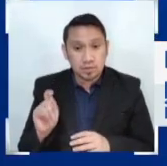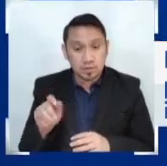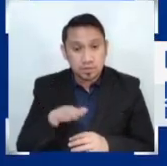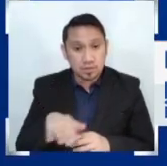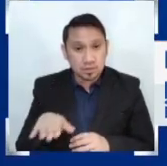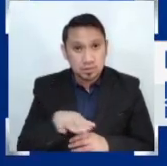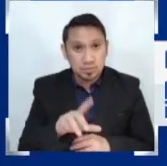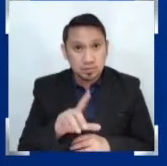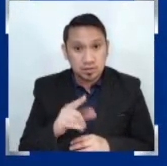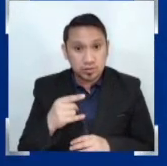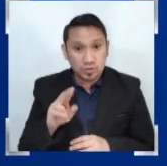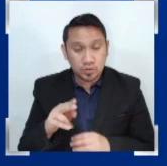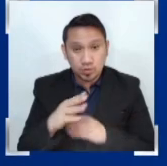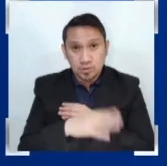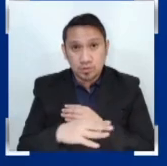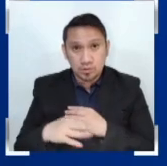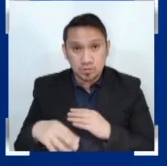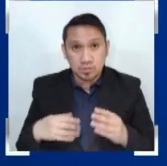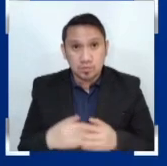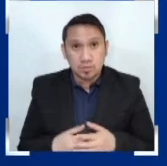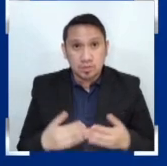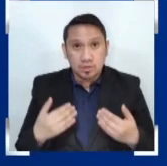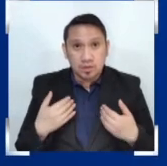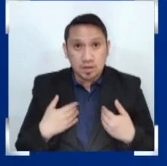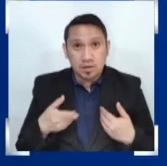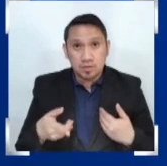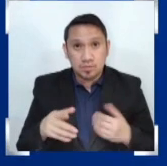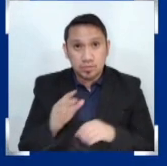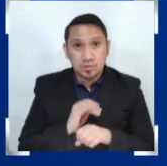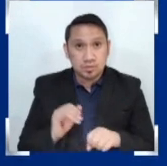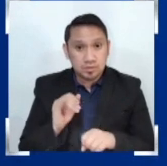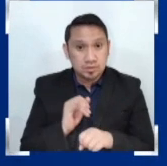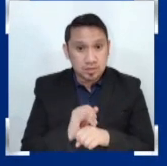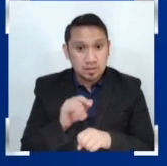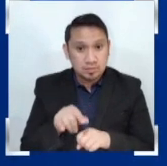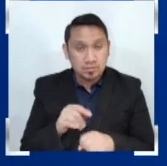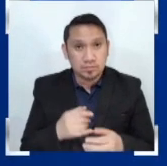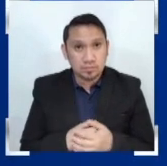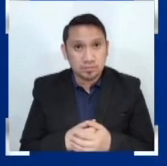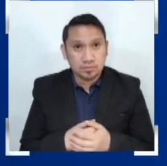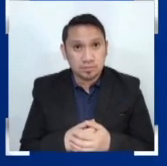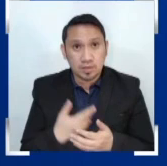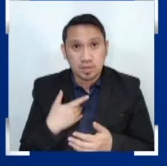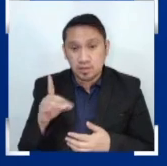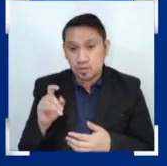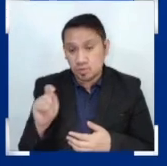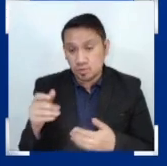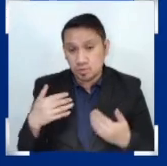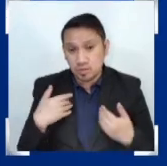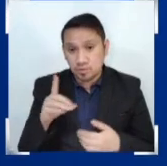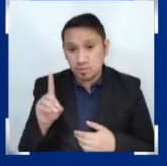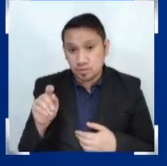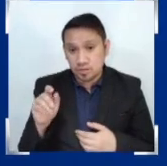ng Bohol at ng Panglao na may jurisdiction sa isla. Nakikipag-ugnay na rin ang DOT sa Department of Trade and Industry